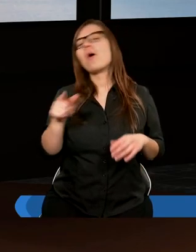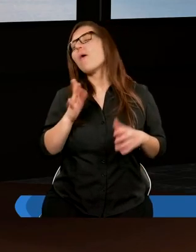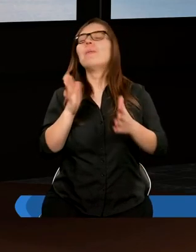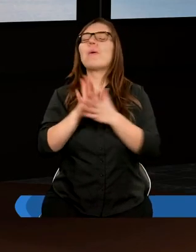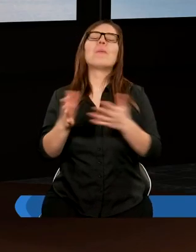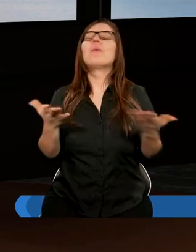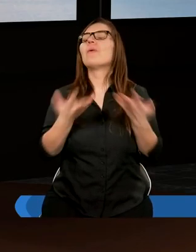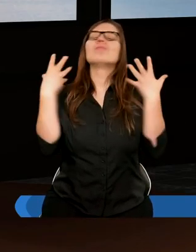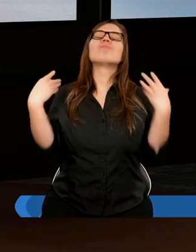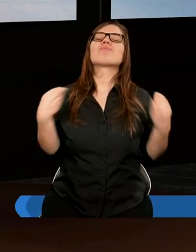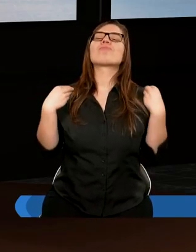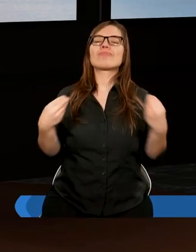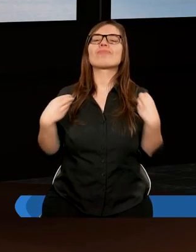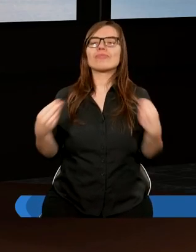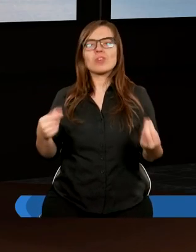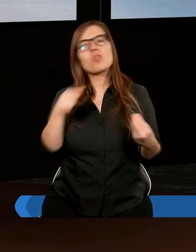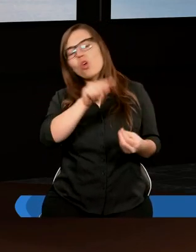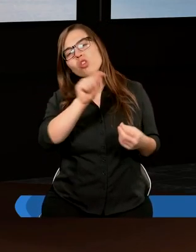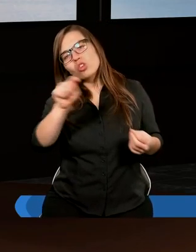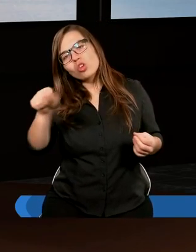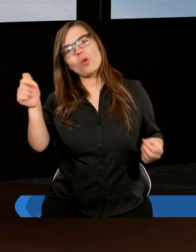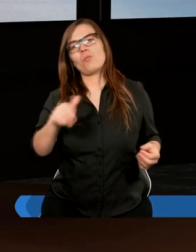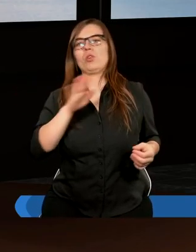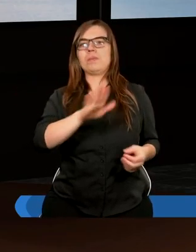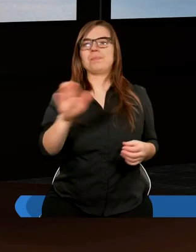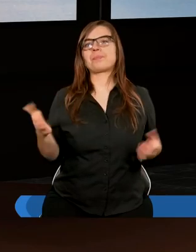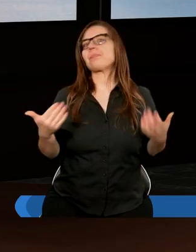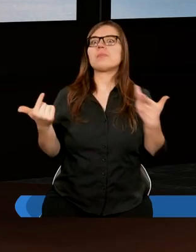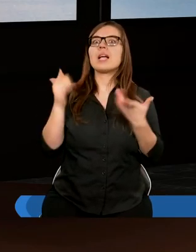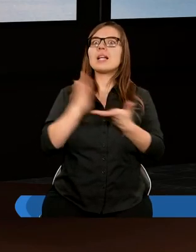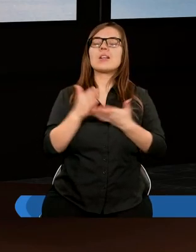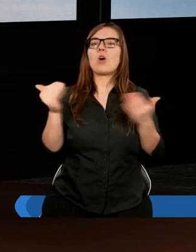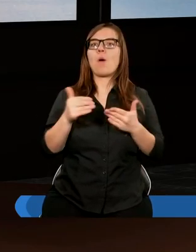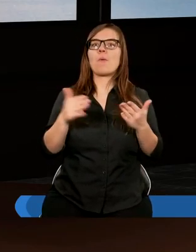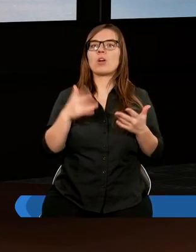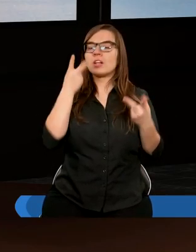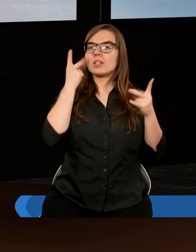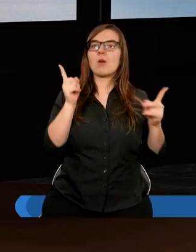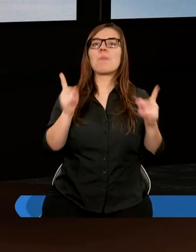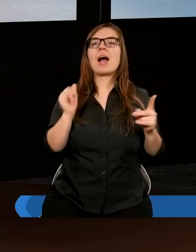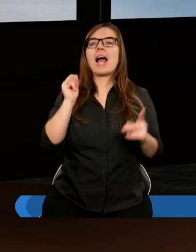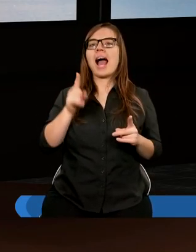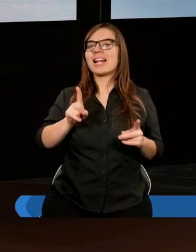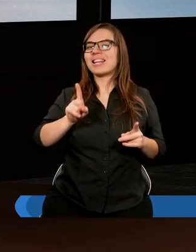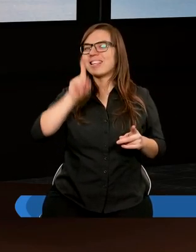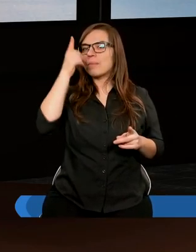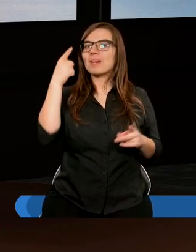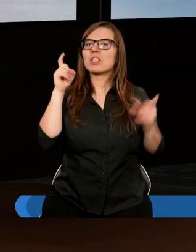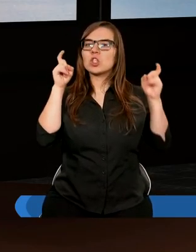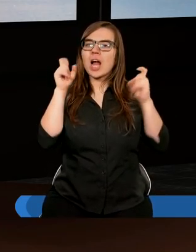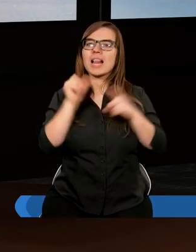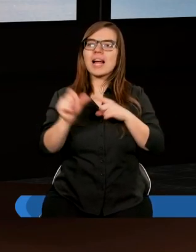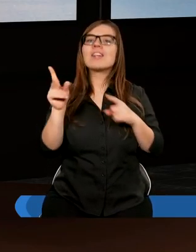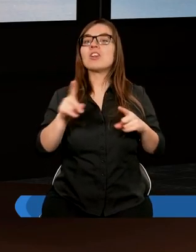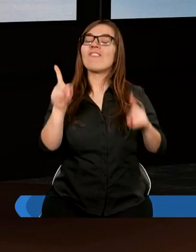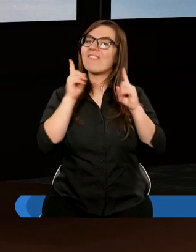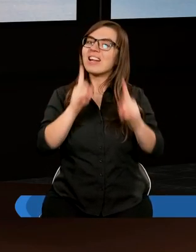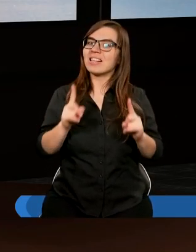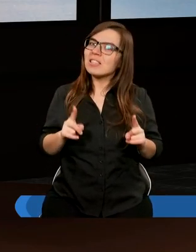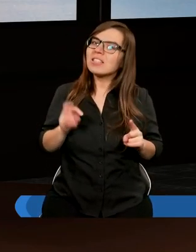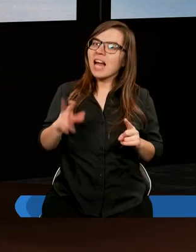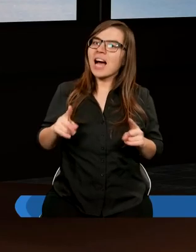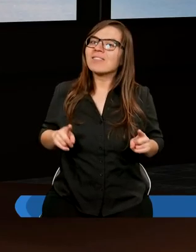prostu, wszystko musisz mieć. I tylko można zobaczyć, jak bardzo sprytny szatan jest, że faktycznie,